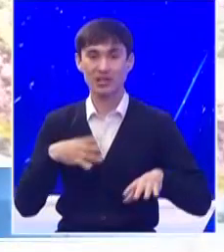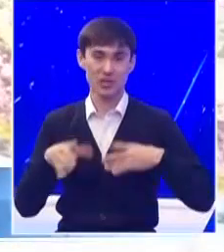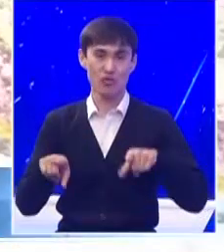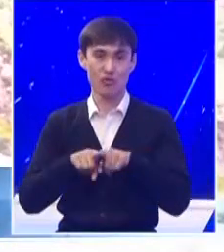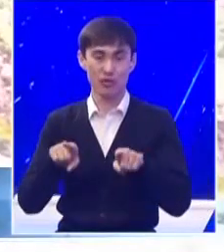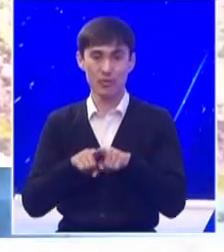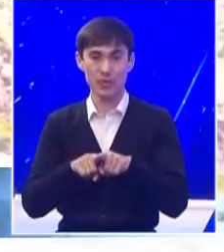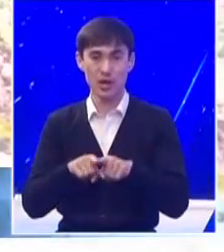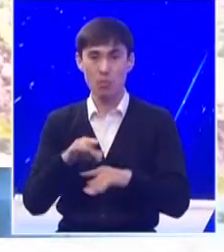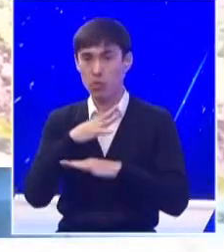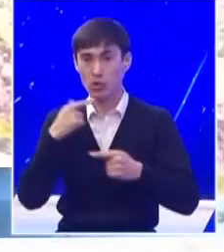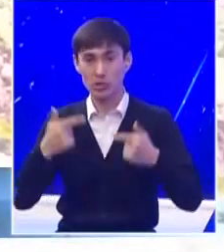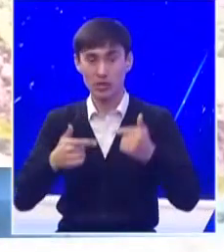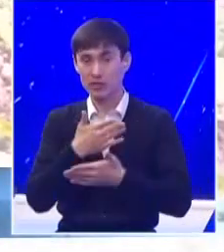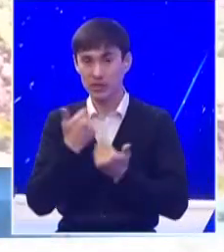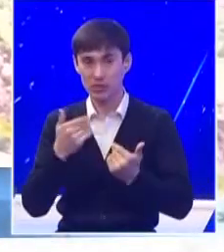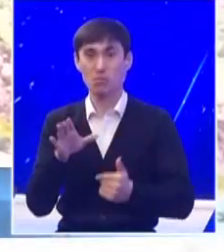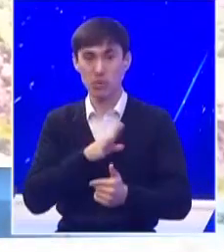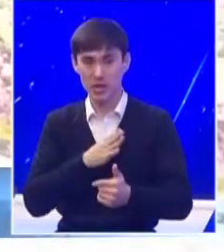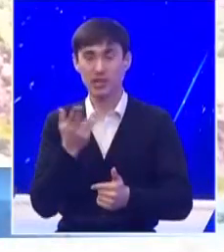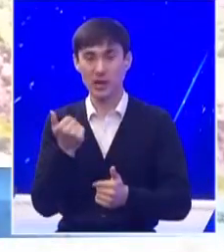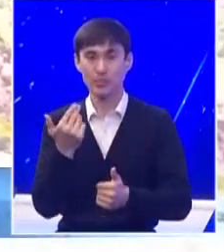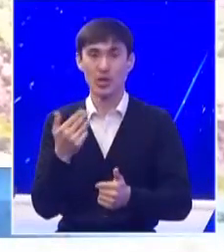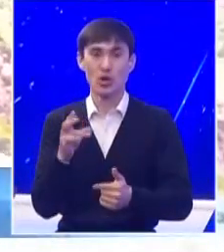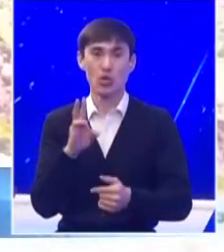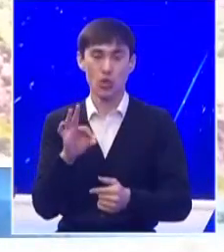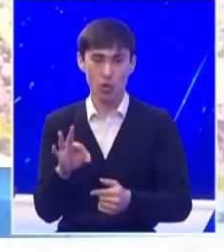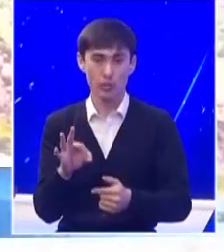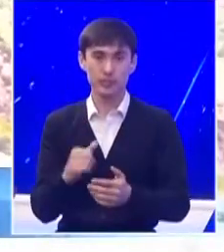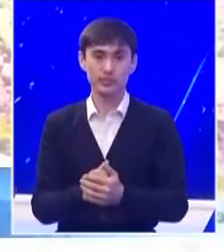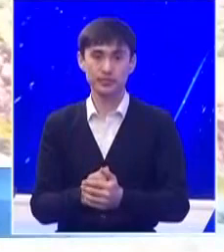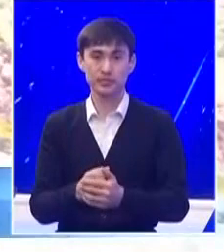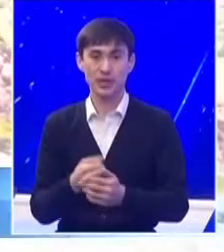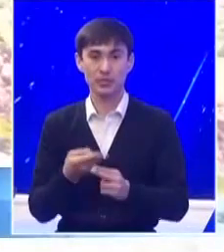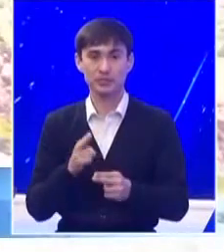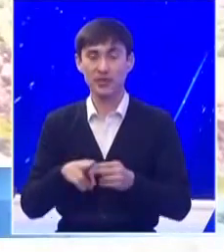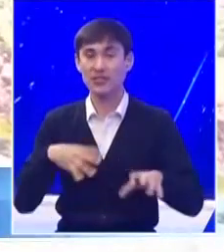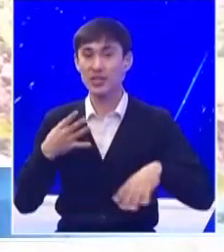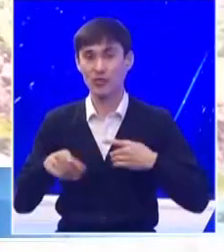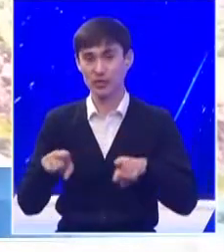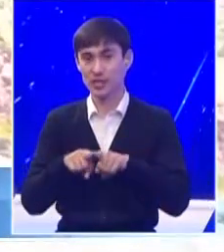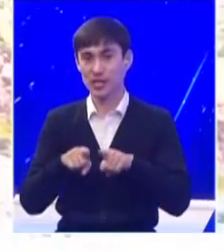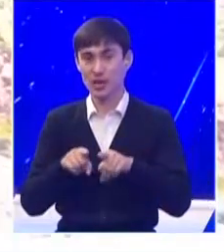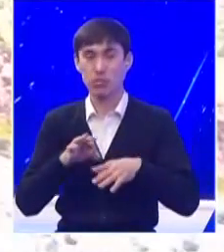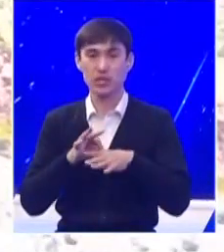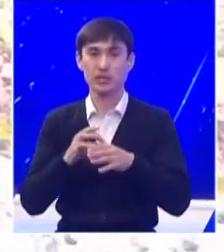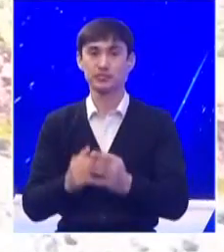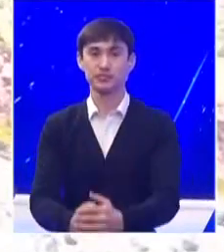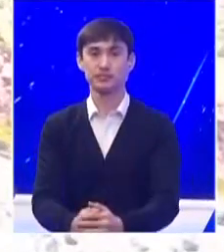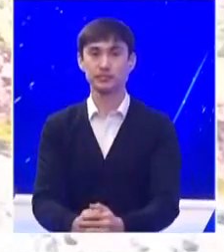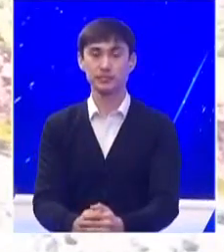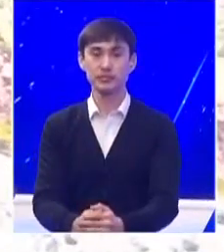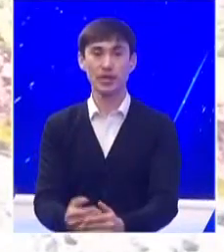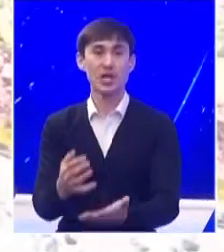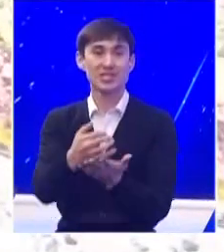что много было соперников. Они, конечно, были, без этого никак, но как бы более в тренировочном темпе я это прошла. Как